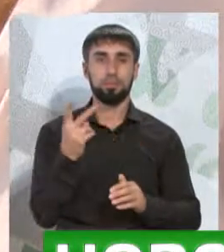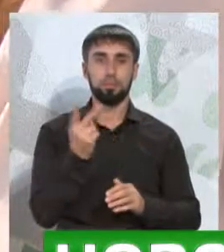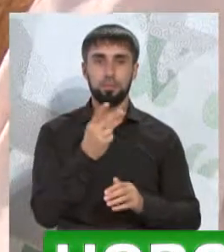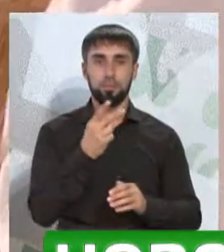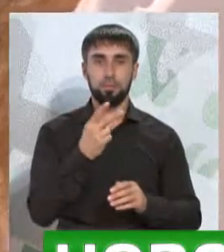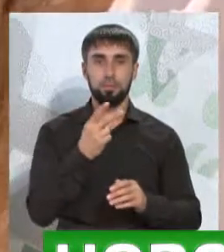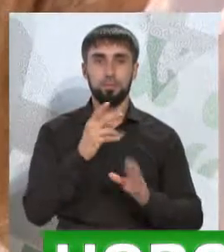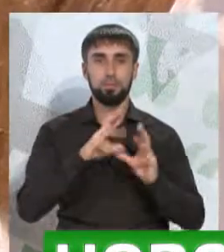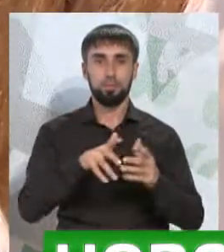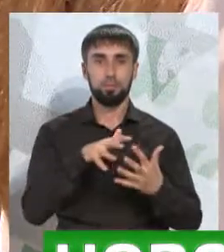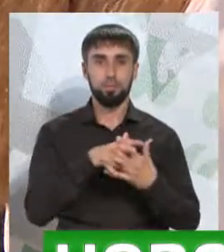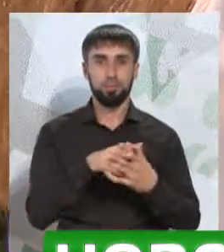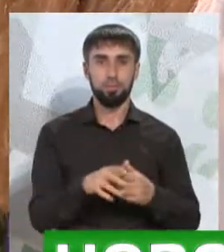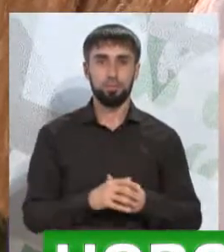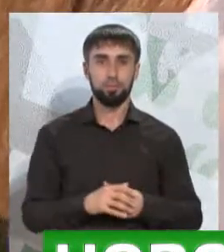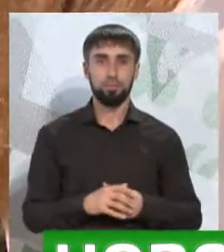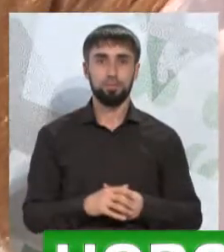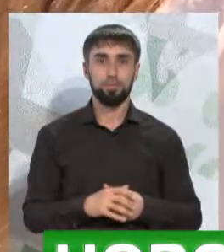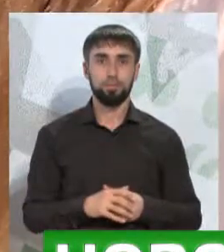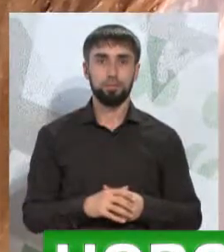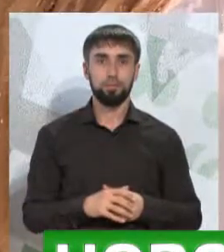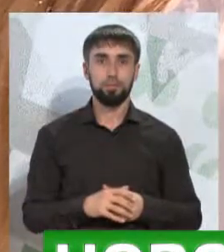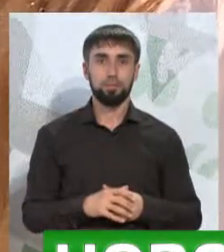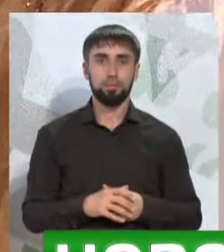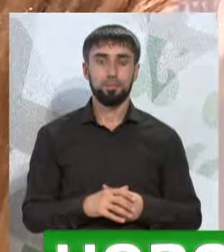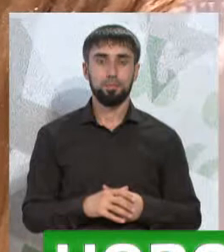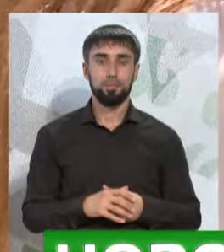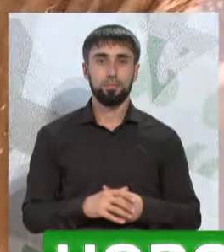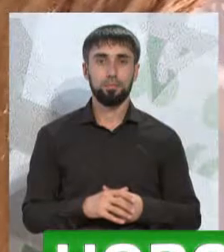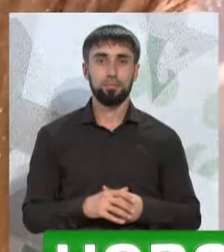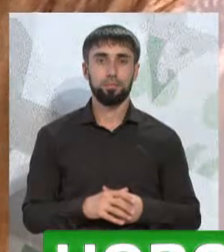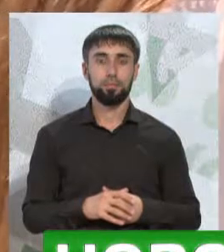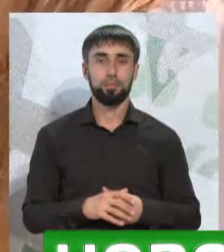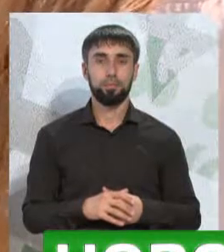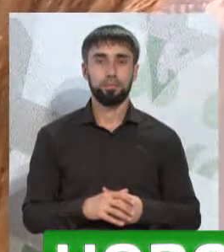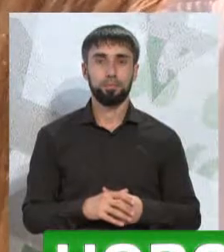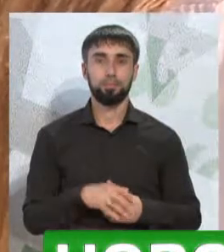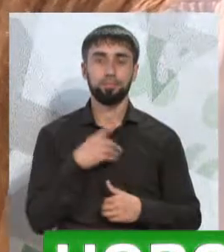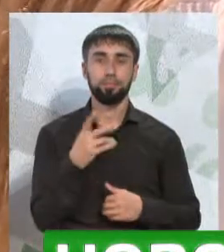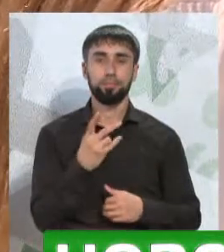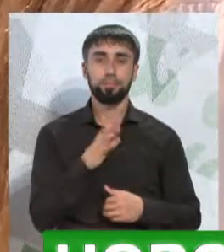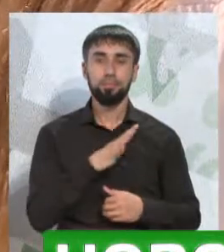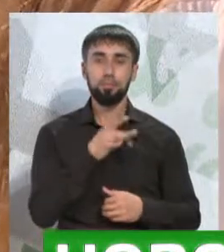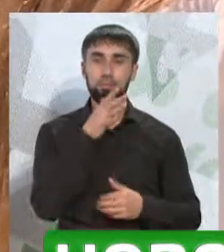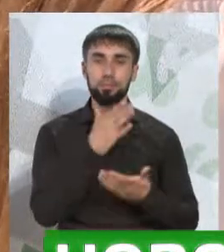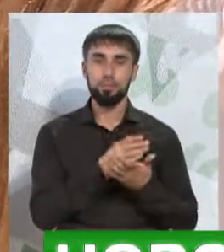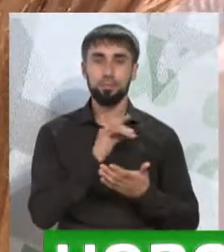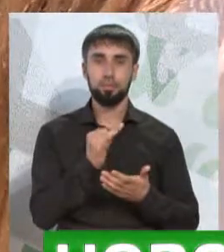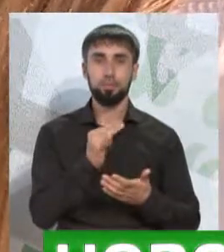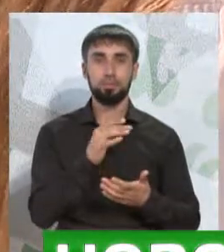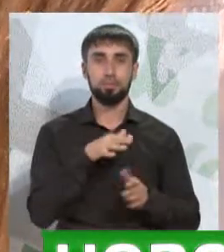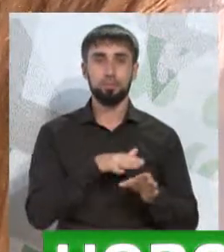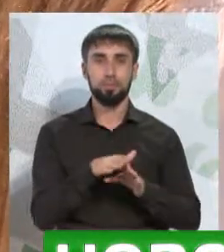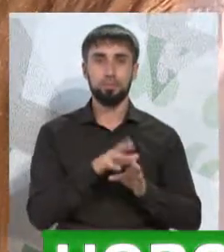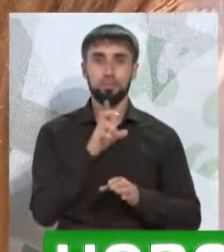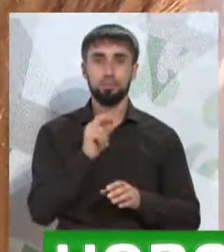Девочки, мы играем на время, естественно. На время и по максимальному количеству баллов. Так что в ваших интересах как можно